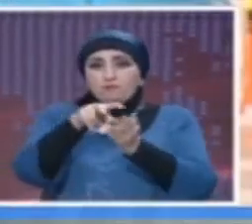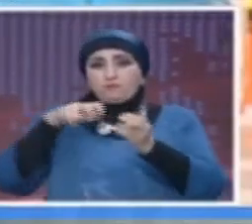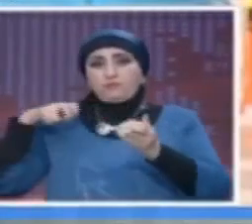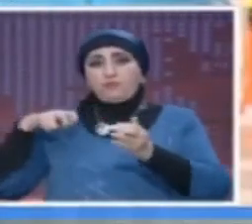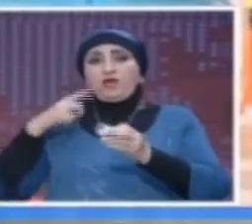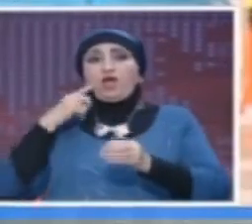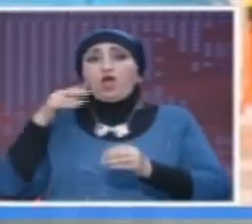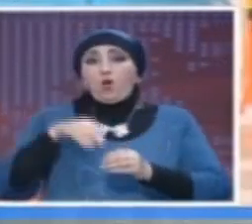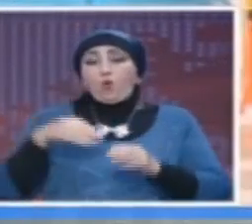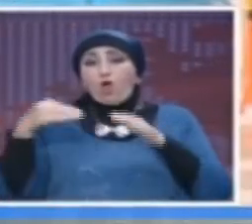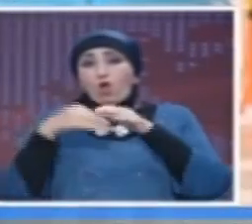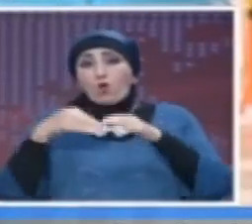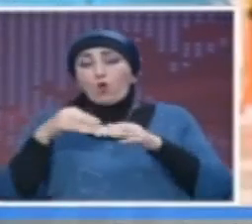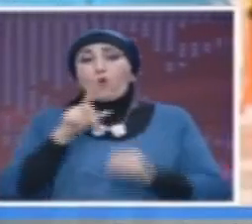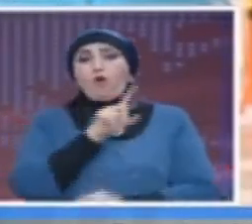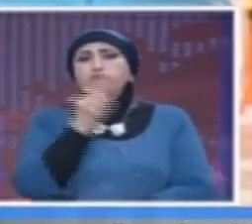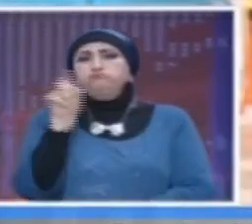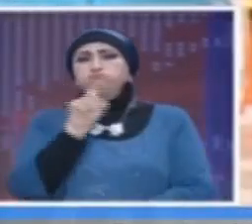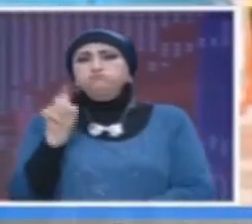غاطس اللي هي الورشة الرئيسية.